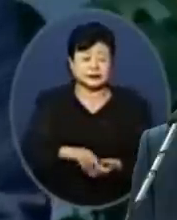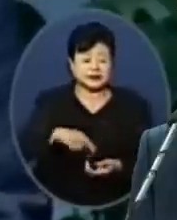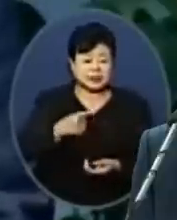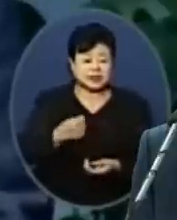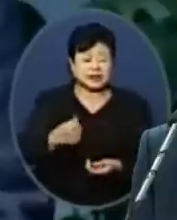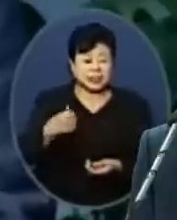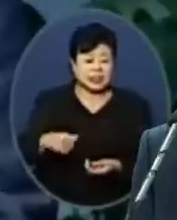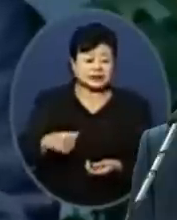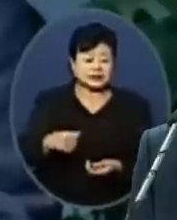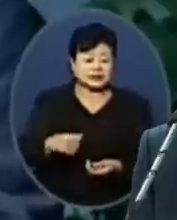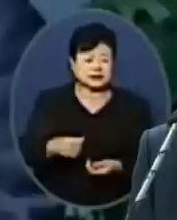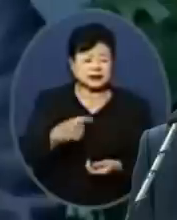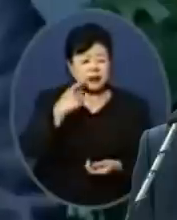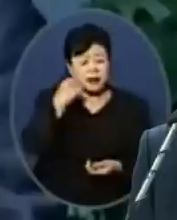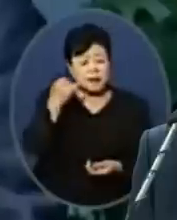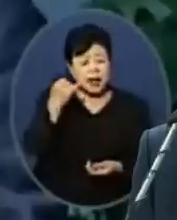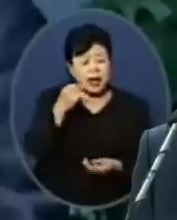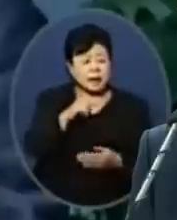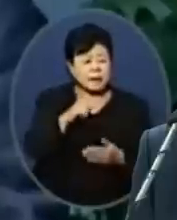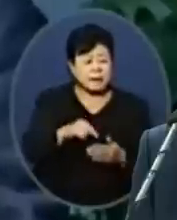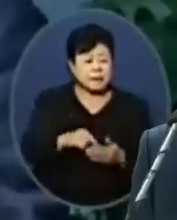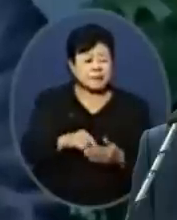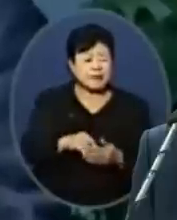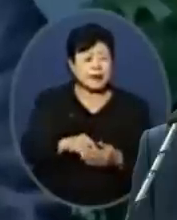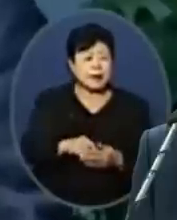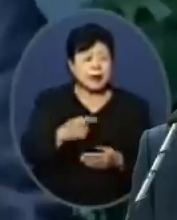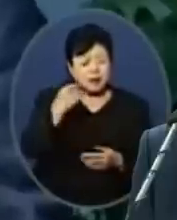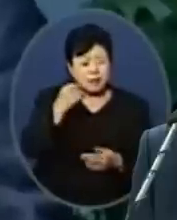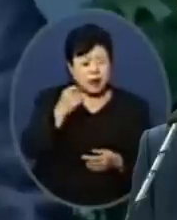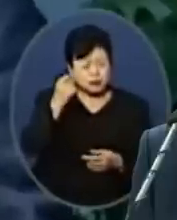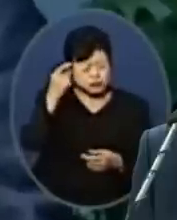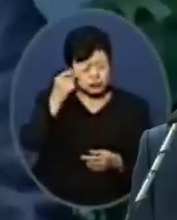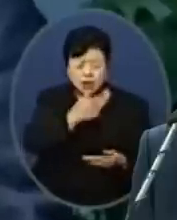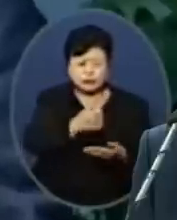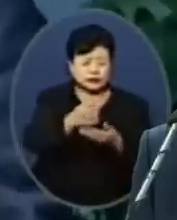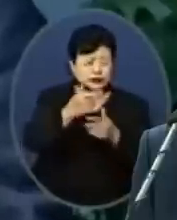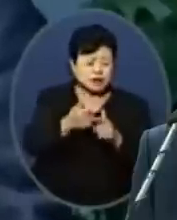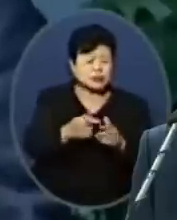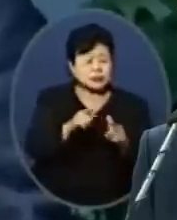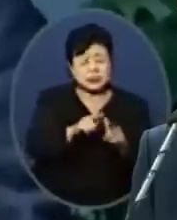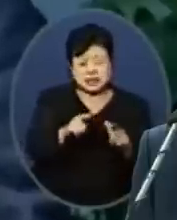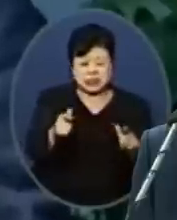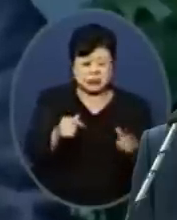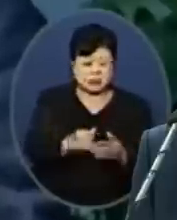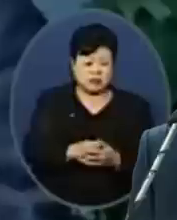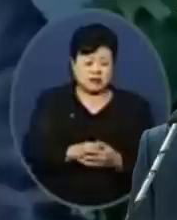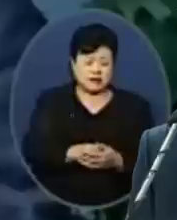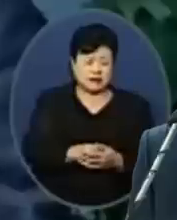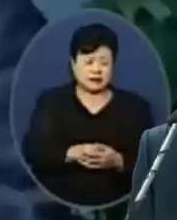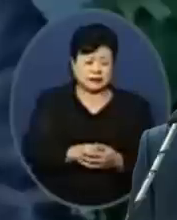자기가 자식으로서 생각해도 어머니만은 훌륭한 인격자 없었는데 예수님을 안 믿고